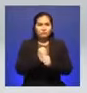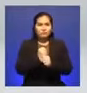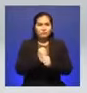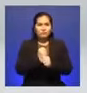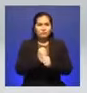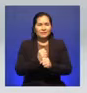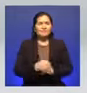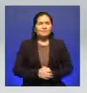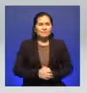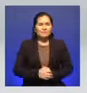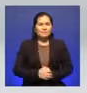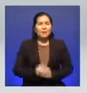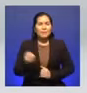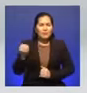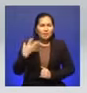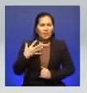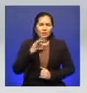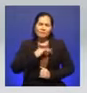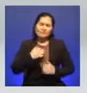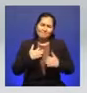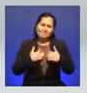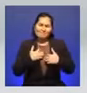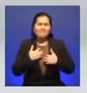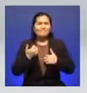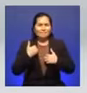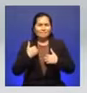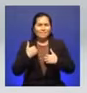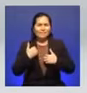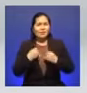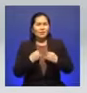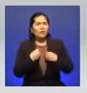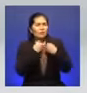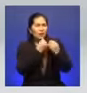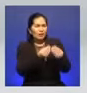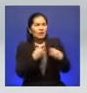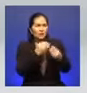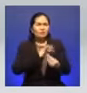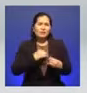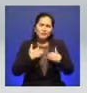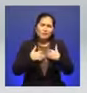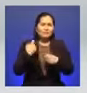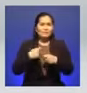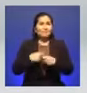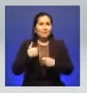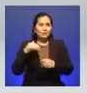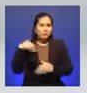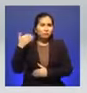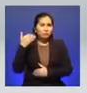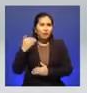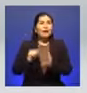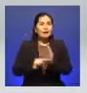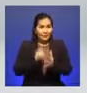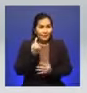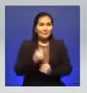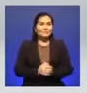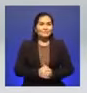ไม่ใช่ภายในอะค่ะเขาก็บอกว่าผมก็อึดอัดใจนะต้องมาให้ฮอร์โมนคนข้ามเพศอะไรเงี้ยแต่ว่าบอกแต่พอหลังๆพอเราเริ่มทำให้เ